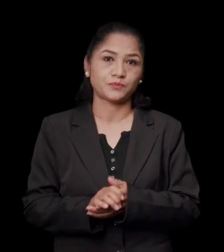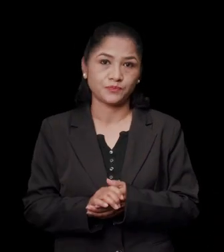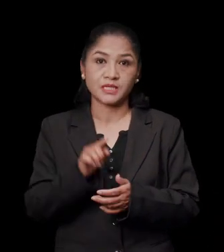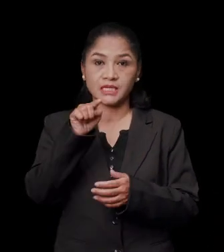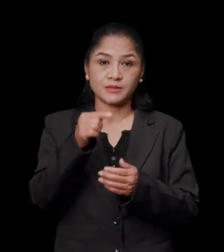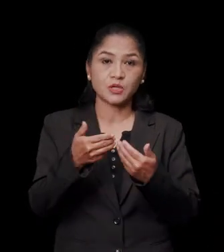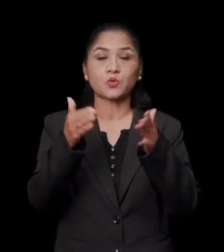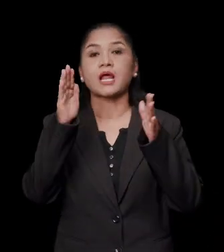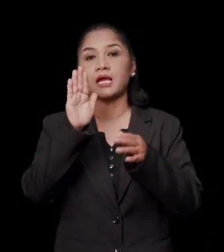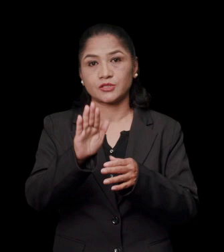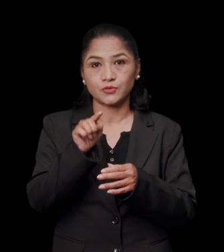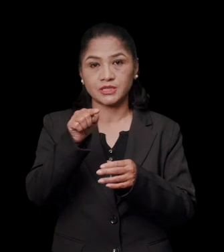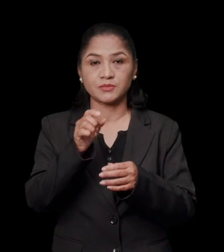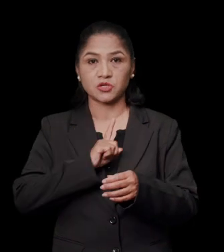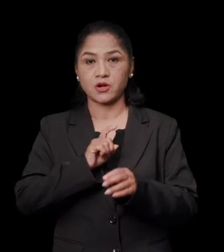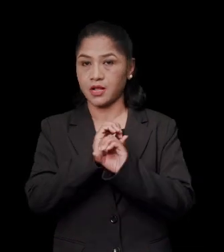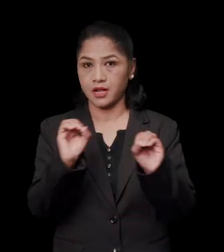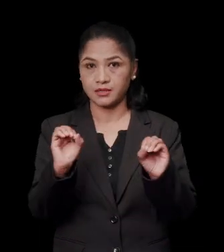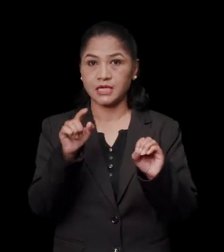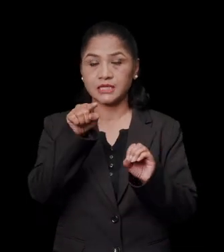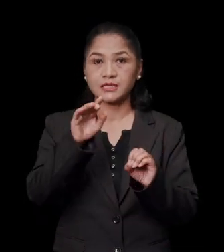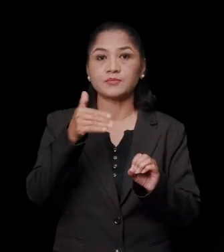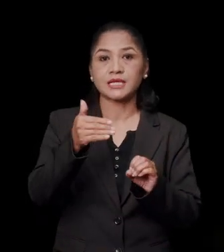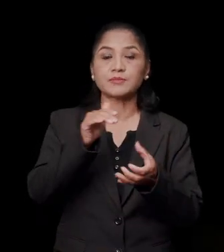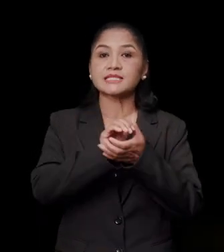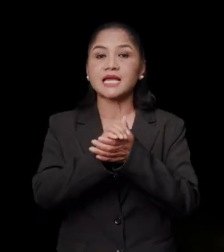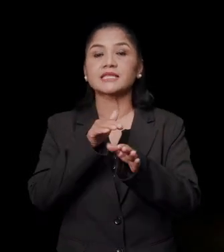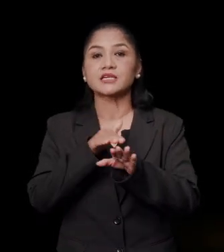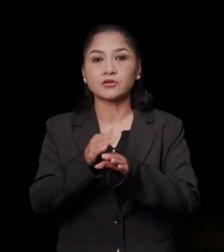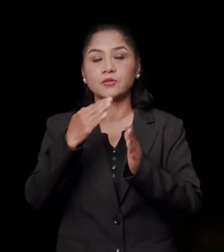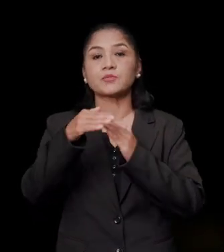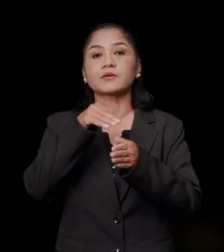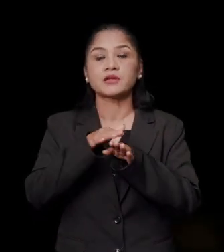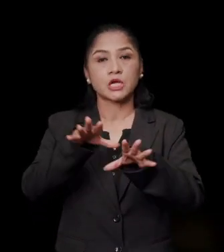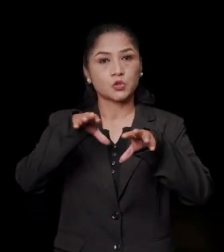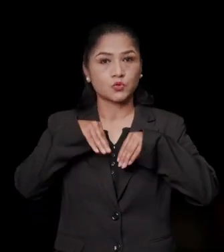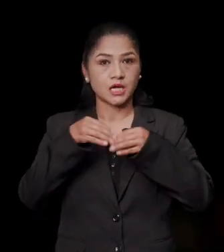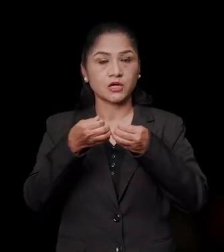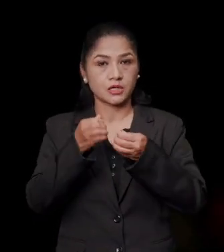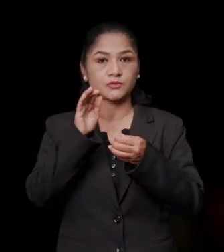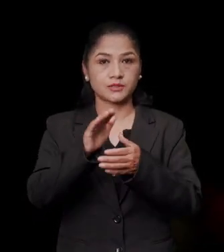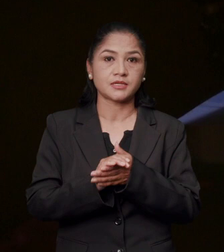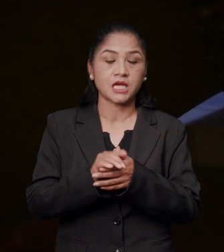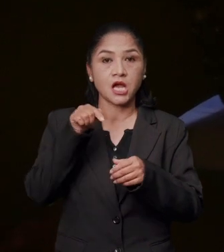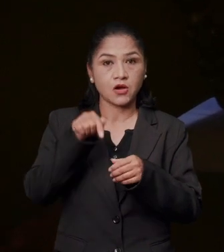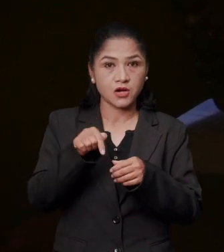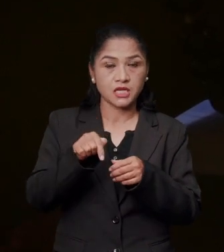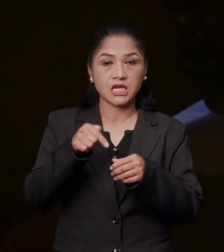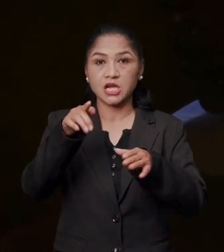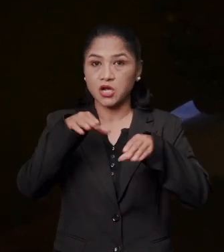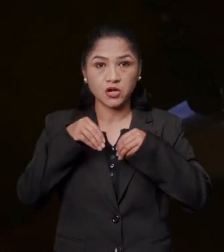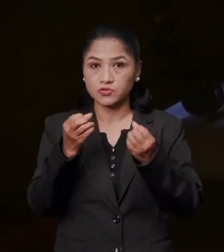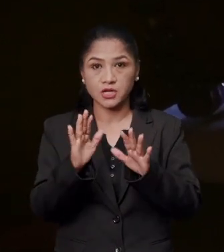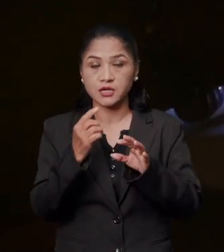भन्छु। तिमी खुला छौ, तिमी निडर छौ, तिमीलाई तिम्रा साथीहरू र परिवारले स्वीकार गरेको छ। अहिले